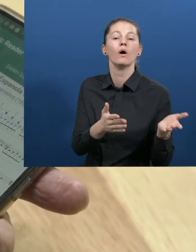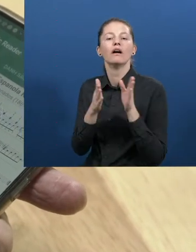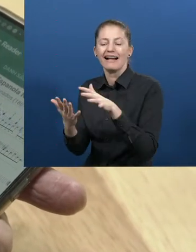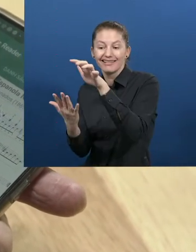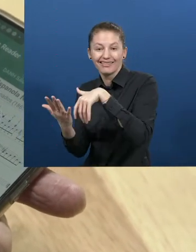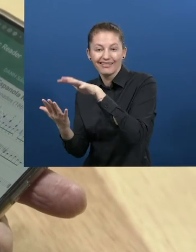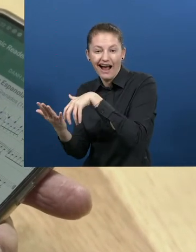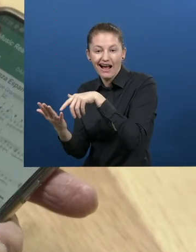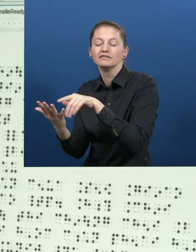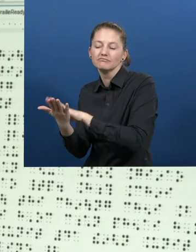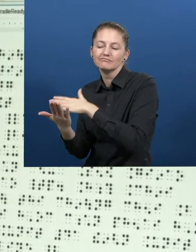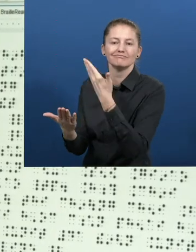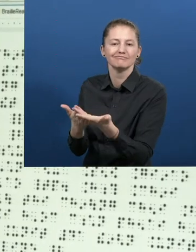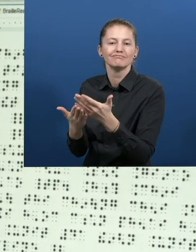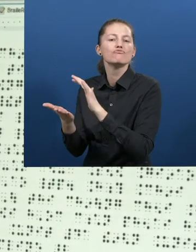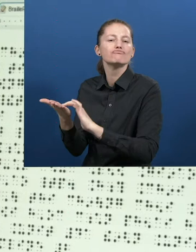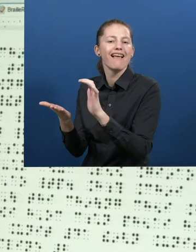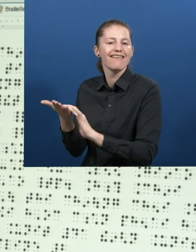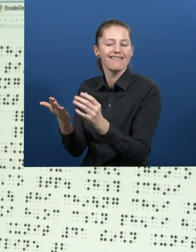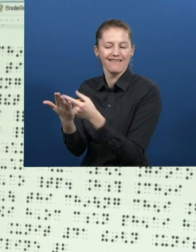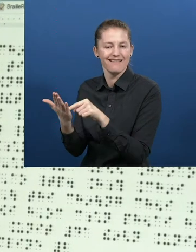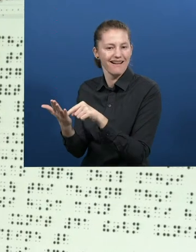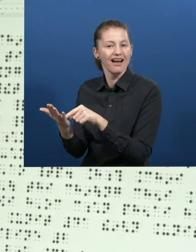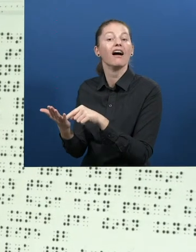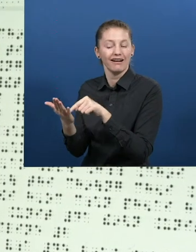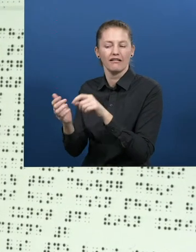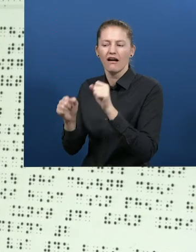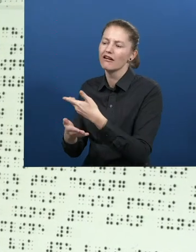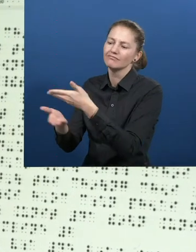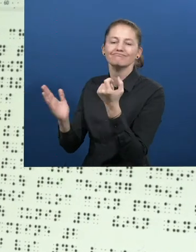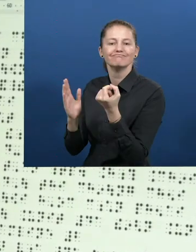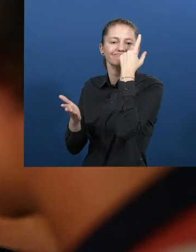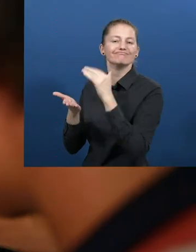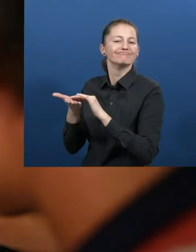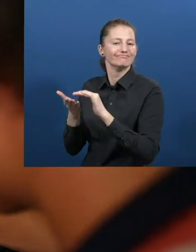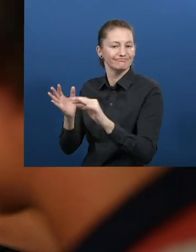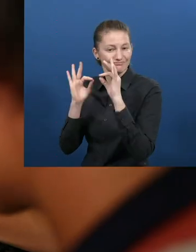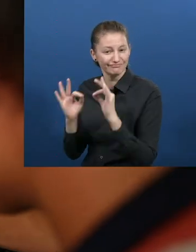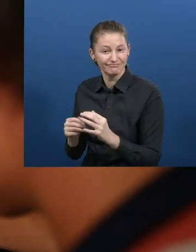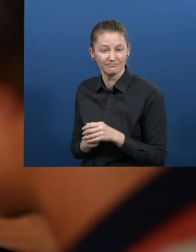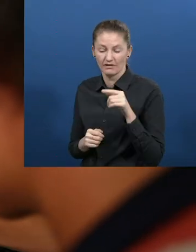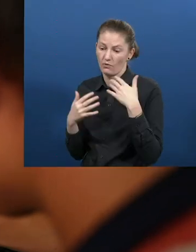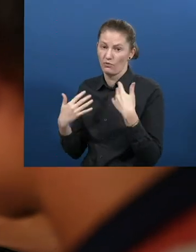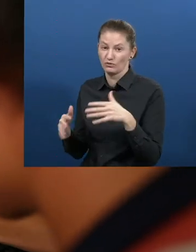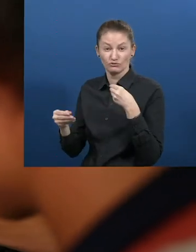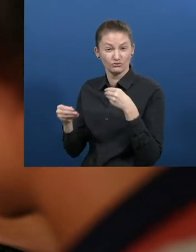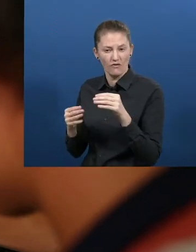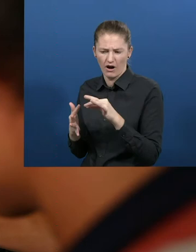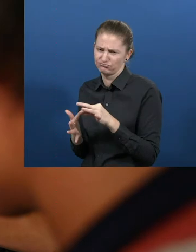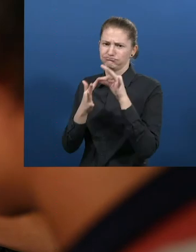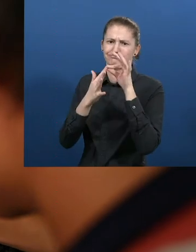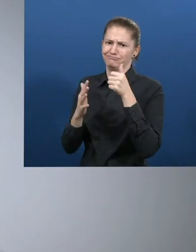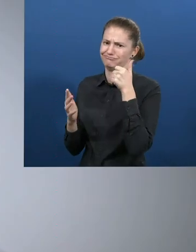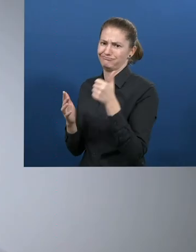mọi người. Nó có những tính năng và những giải pháp về công nghệ đột phá và duy nhất hiện nay so với những phần mềm trên thế